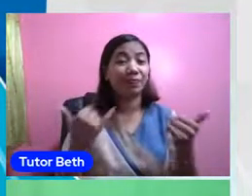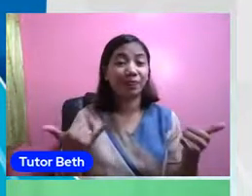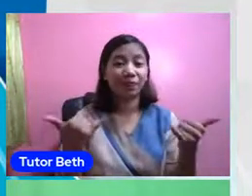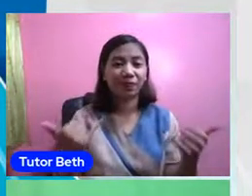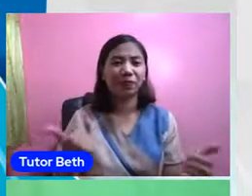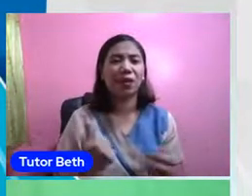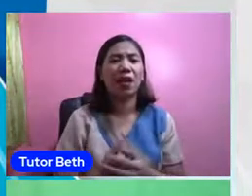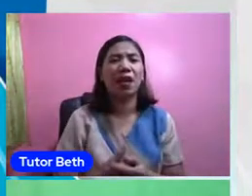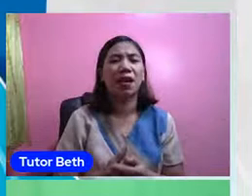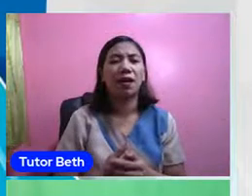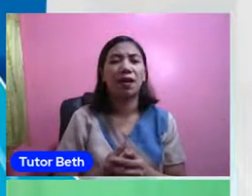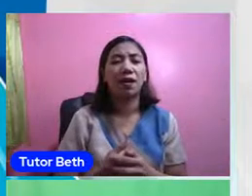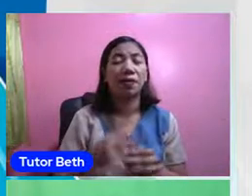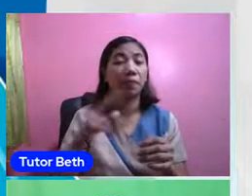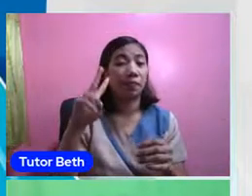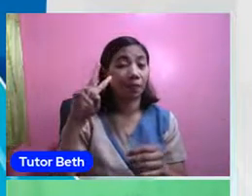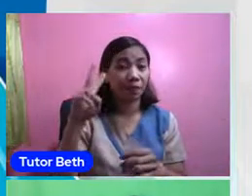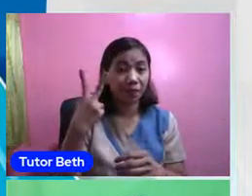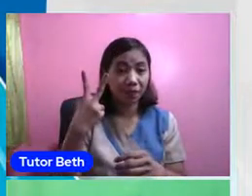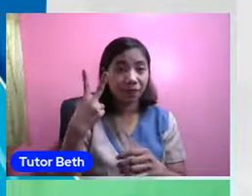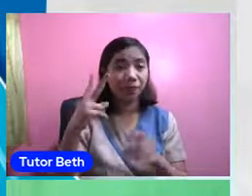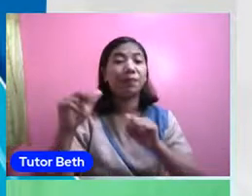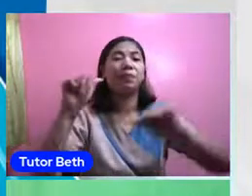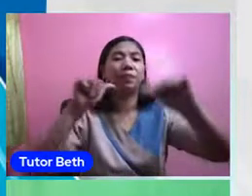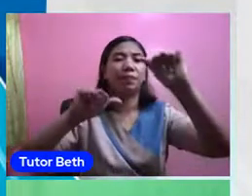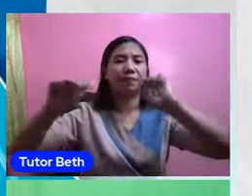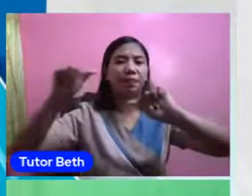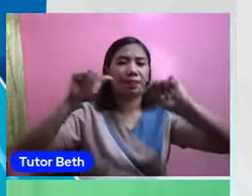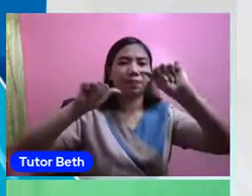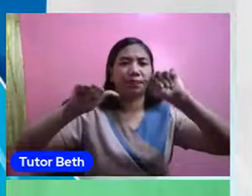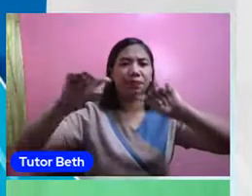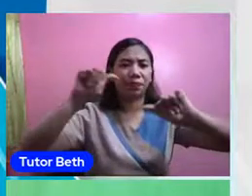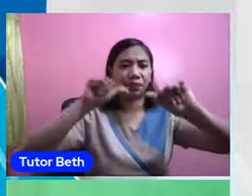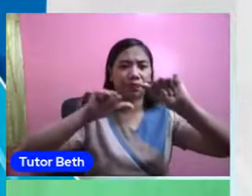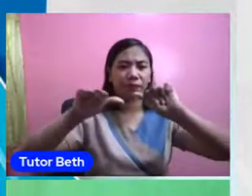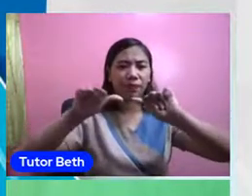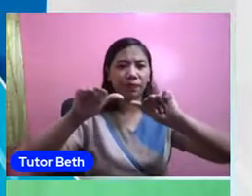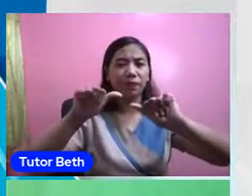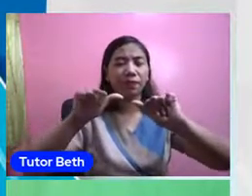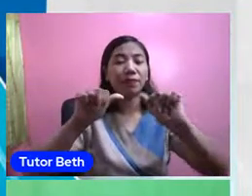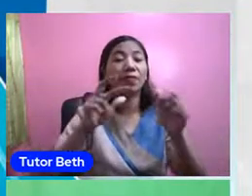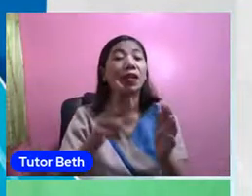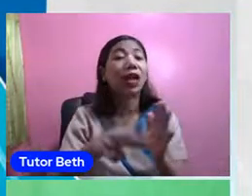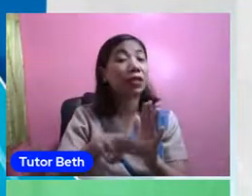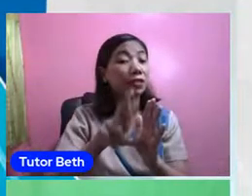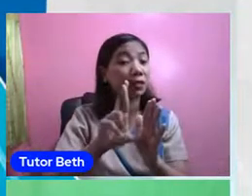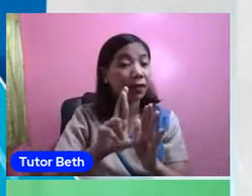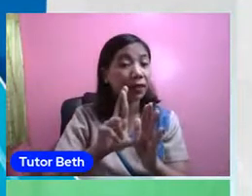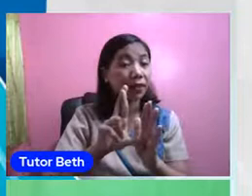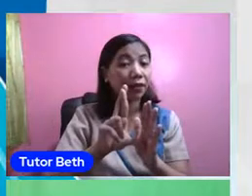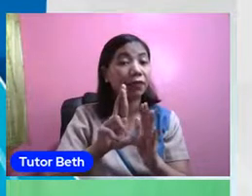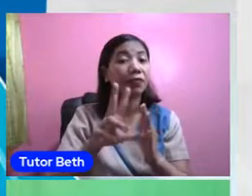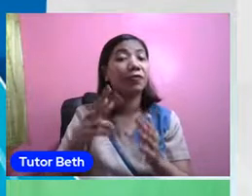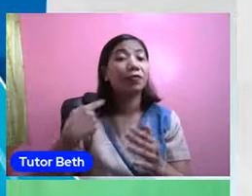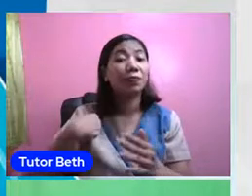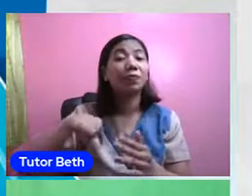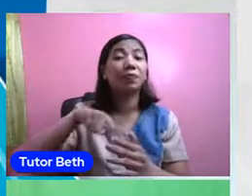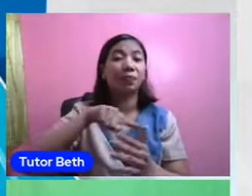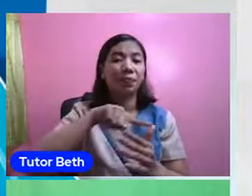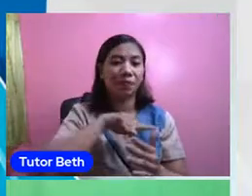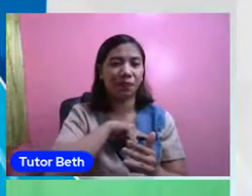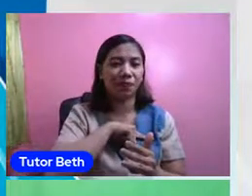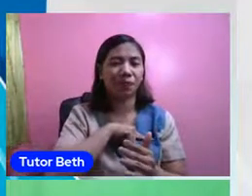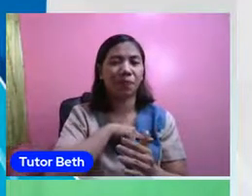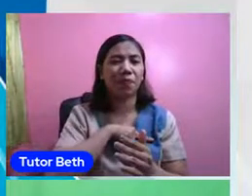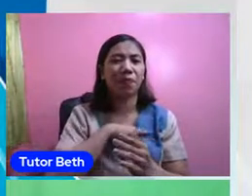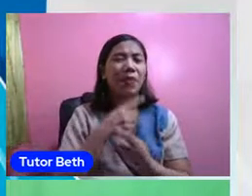ikalawang kasanayan na inihanda ko. Ito naman yung re-reviewin natin. Mag-re-review tayo. O kaya magbabalik